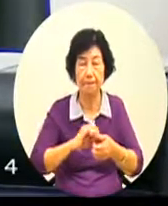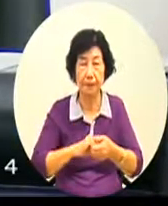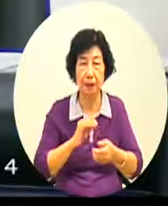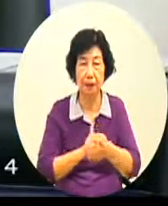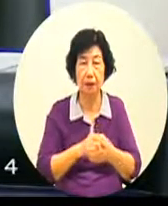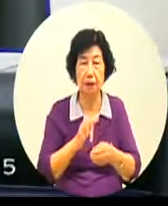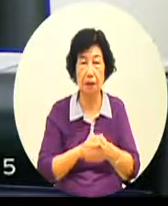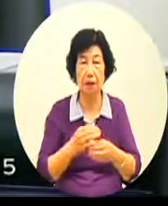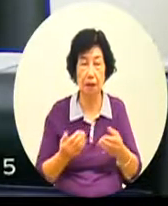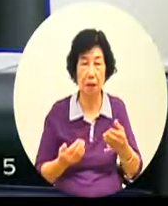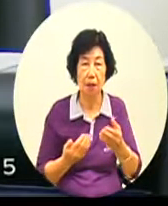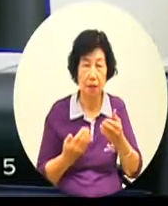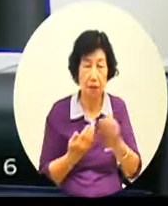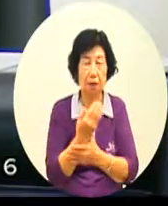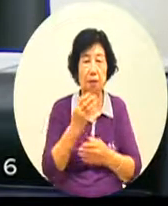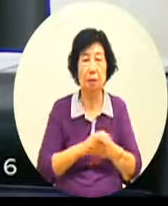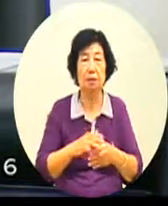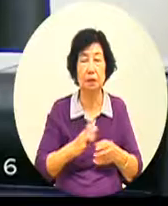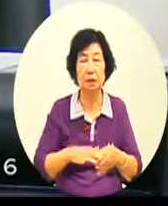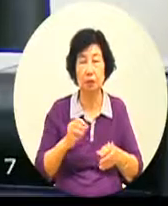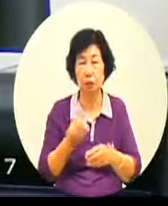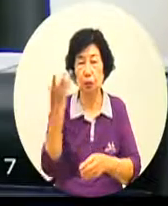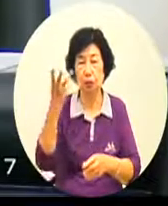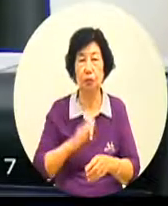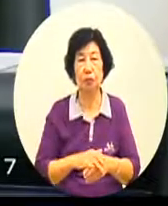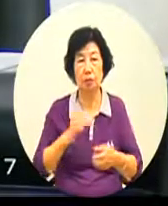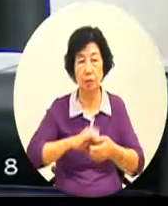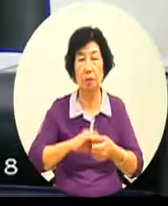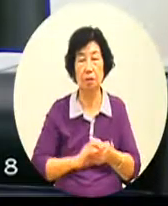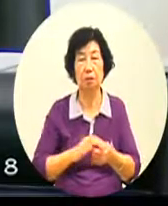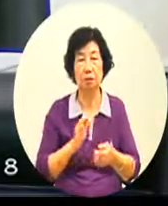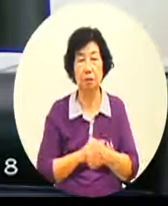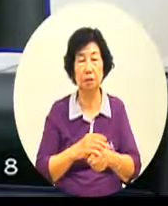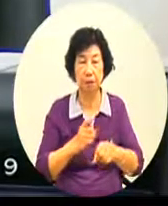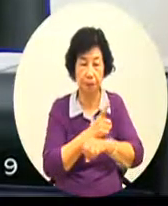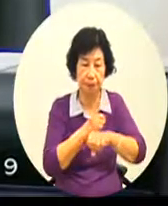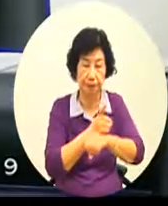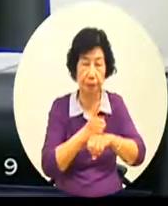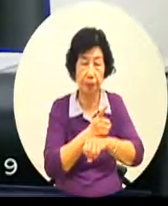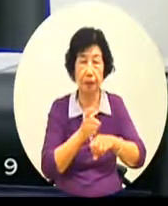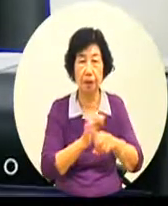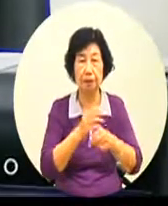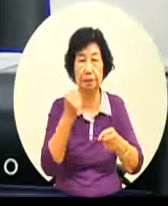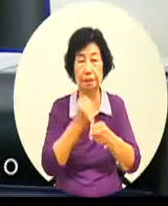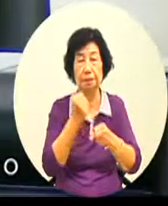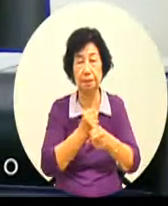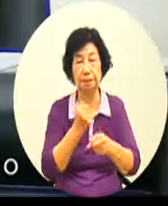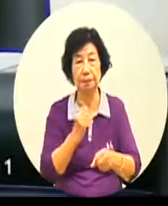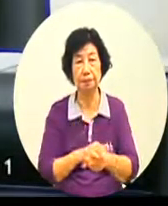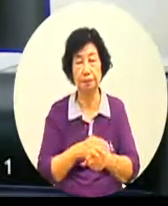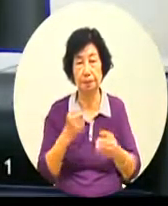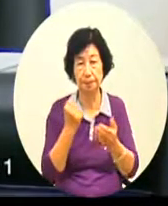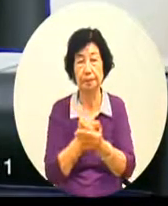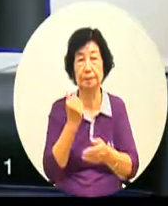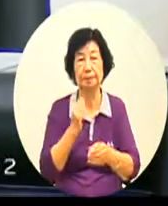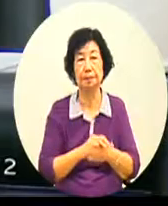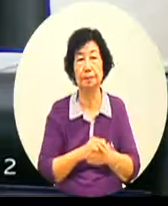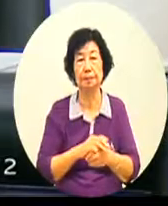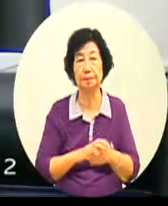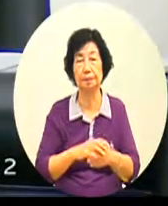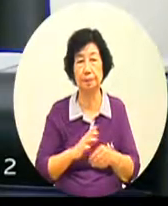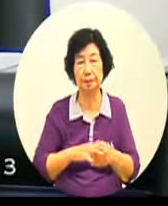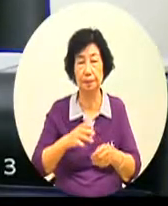家都能够理解所以怎样让每一个小时的这样子的工作能够得到最大的产值